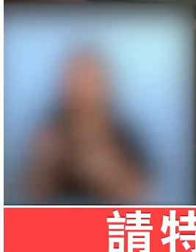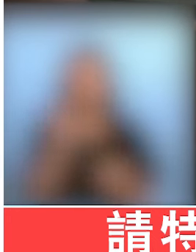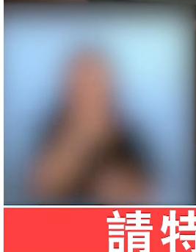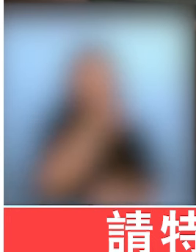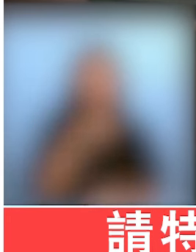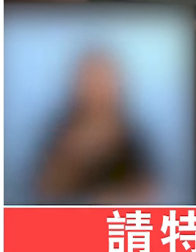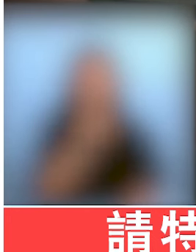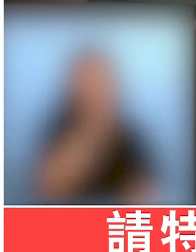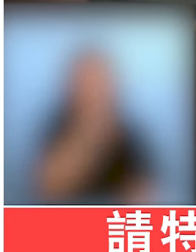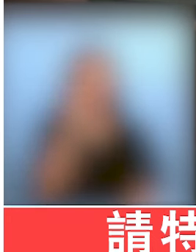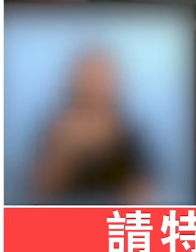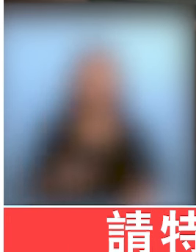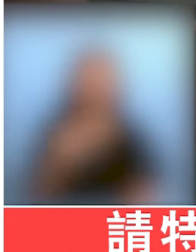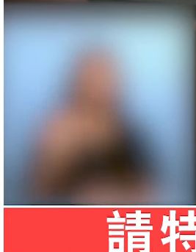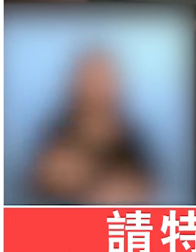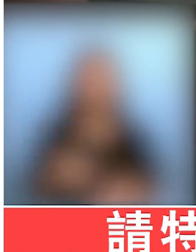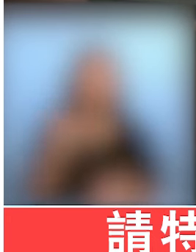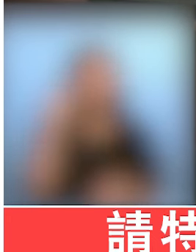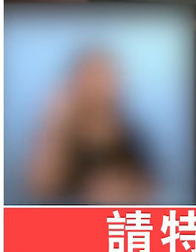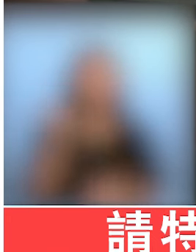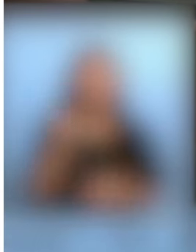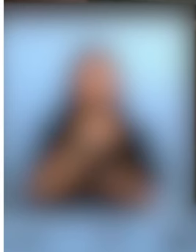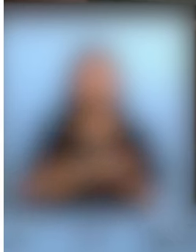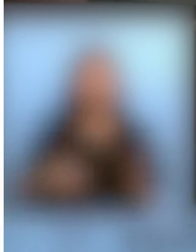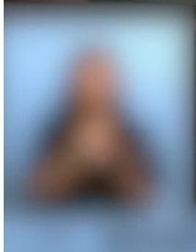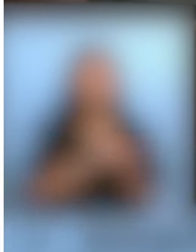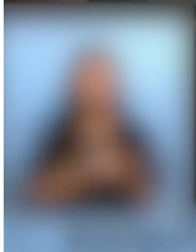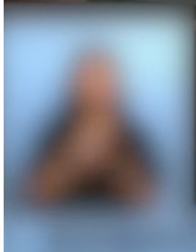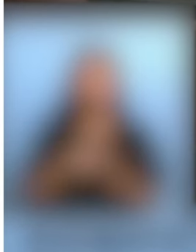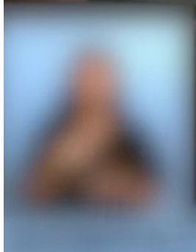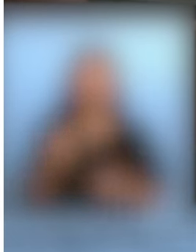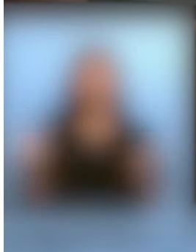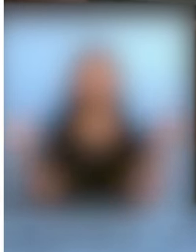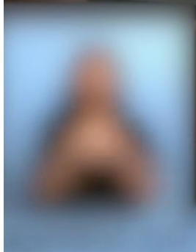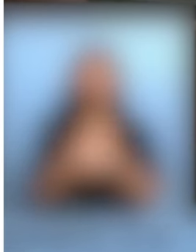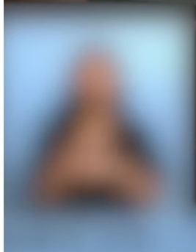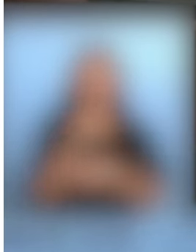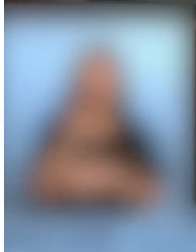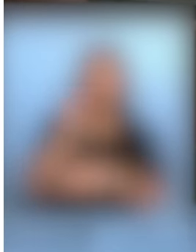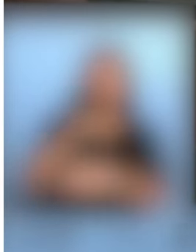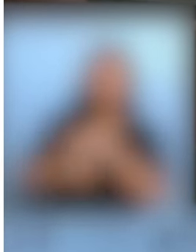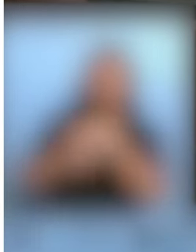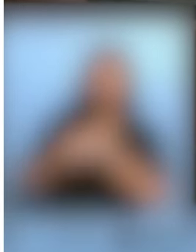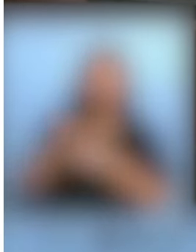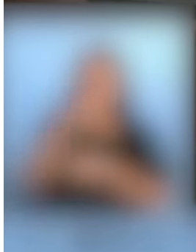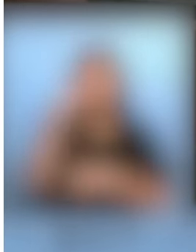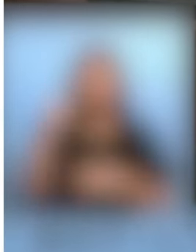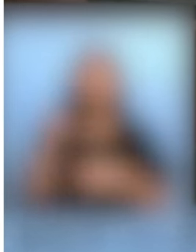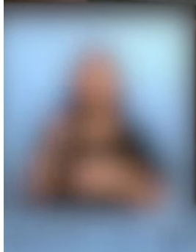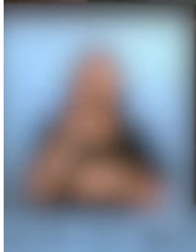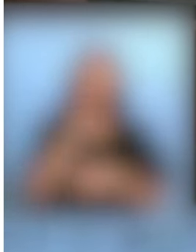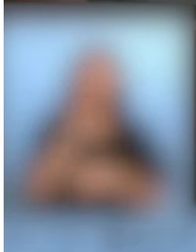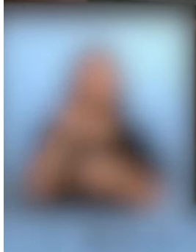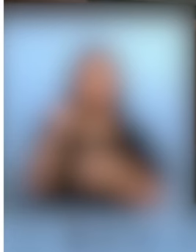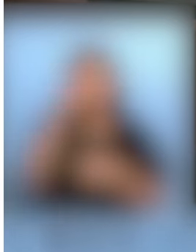示。我都覺得其實雙向的，好像澳門那樣的雙向的侮辱罪都是可以值得考慮的，但就如果是侮辱